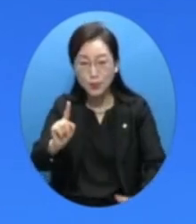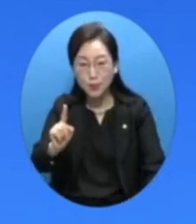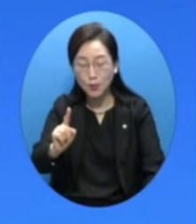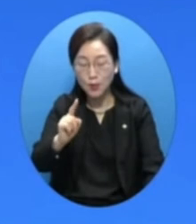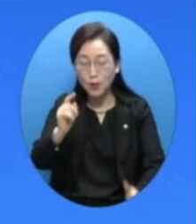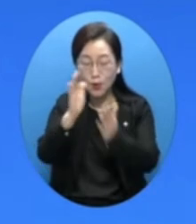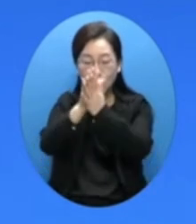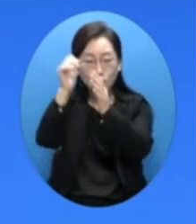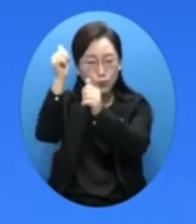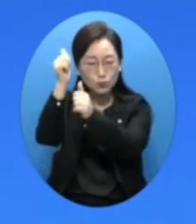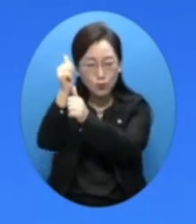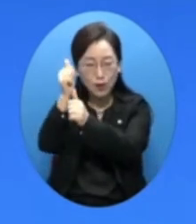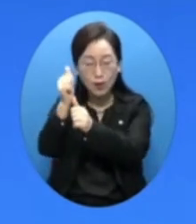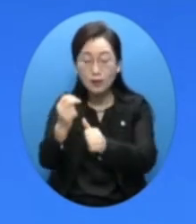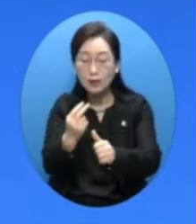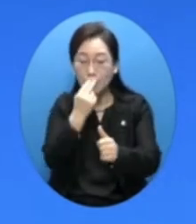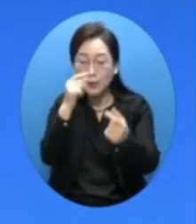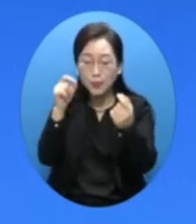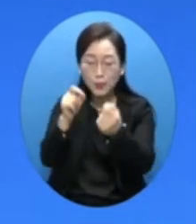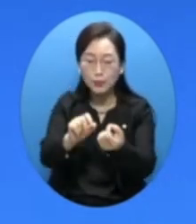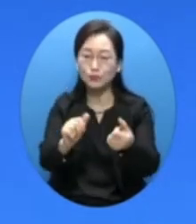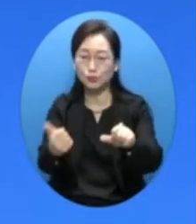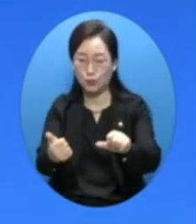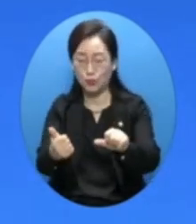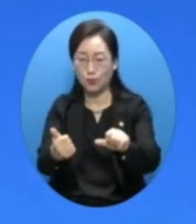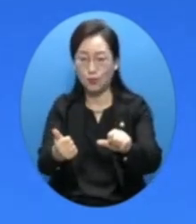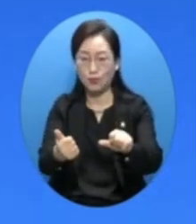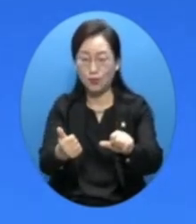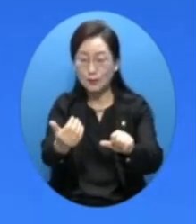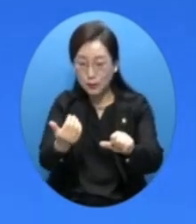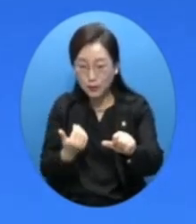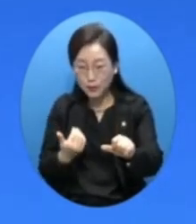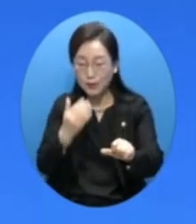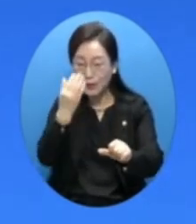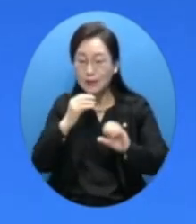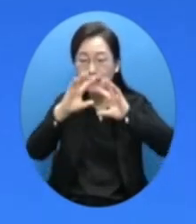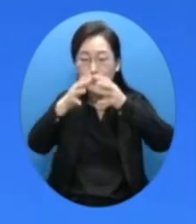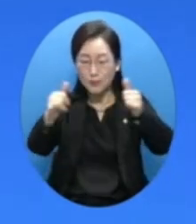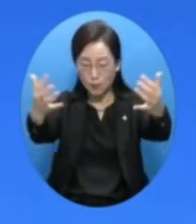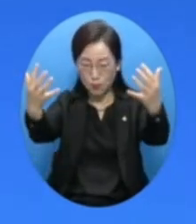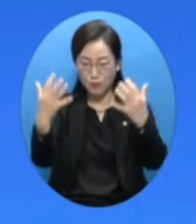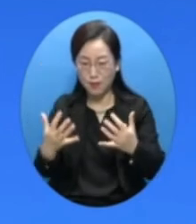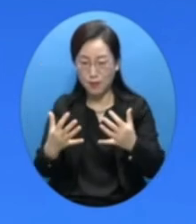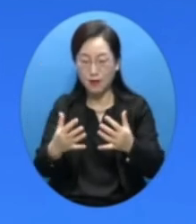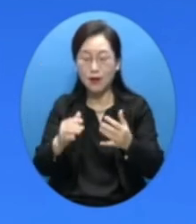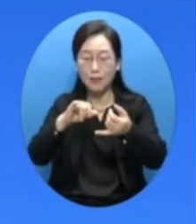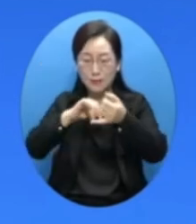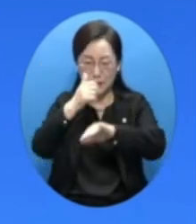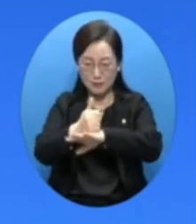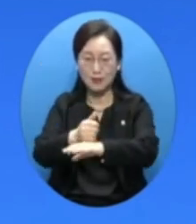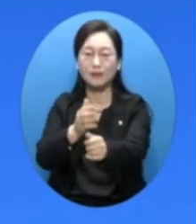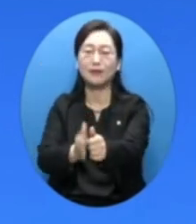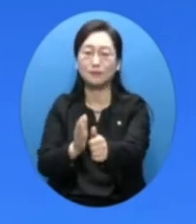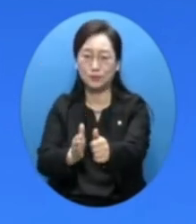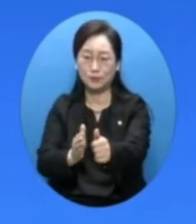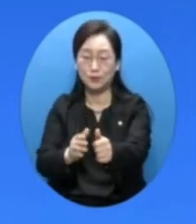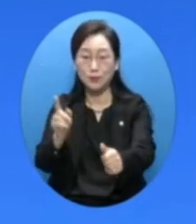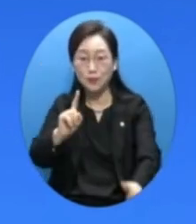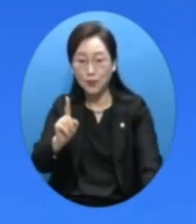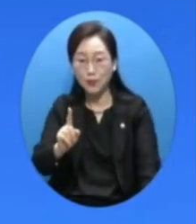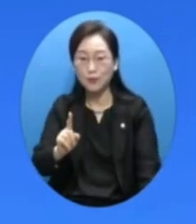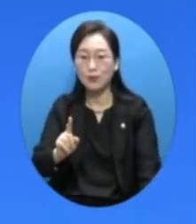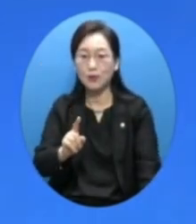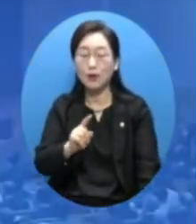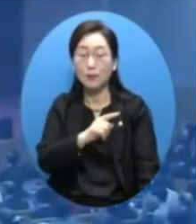임종을 앞두고 이스라엘 백성에게 마지막으로 당부한 말씀입니다 여호수아가 저들에게 못